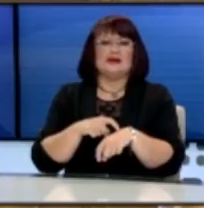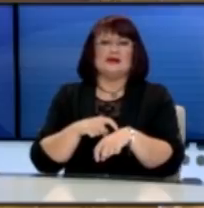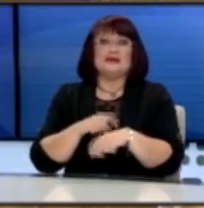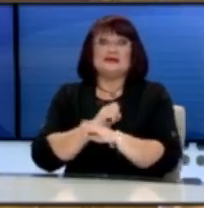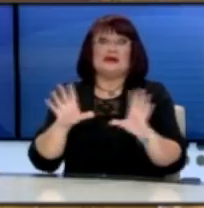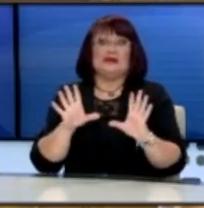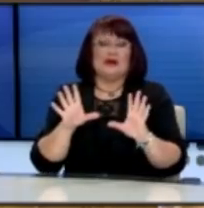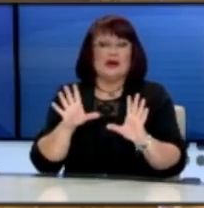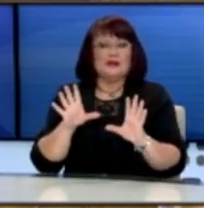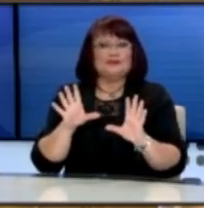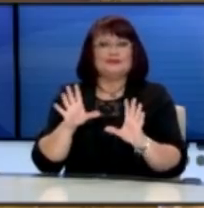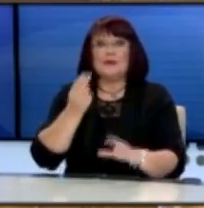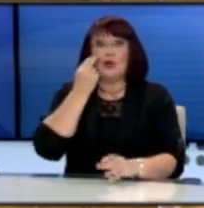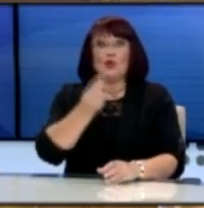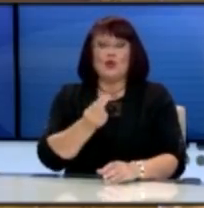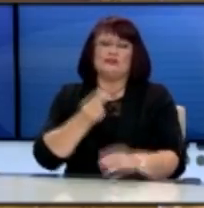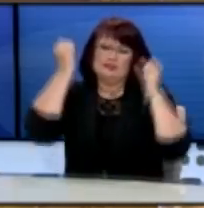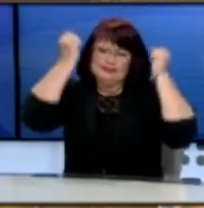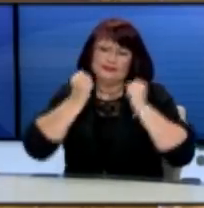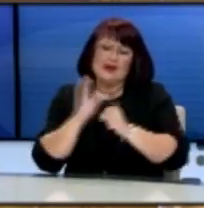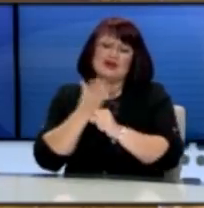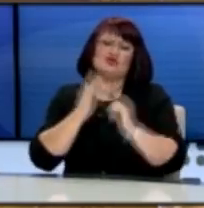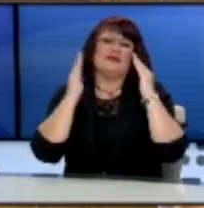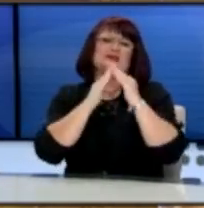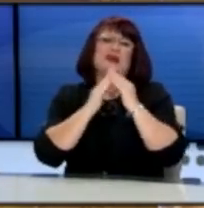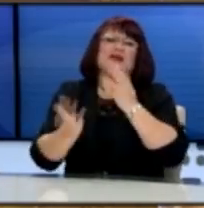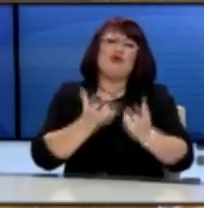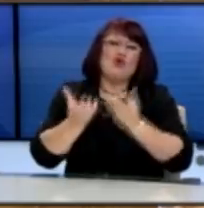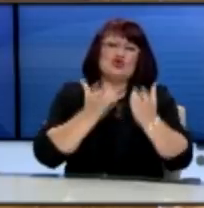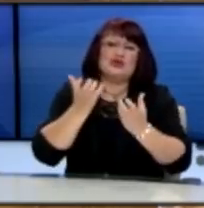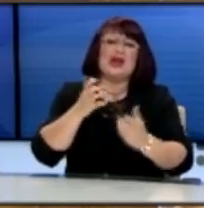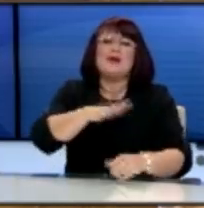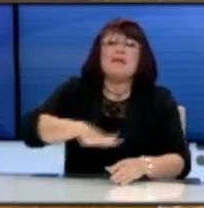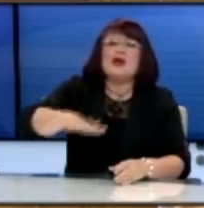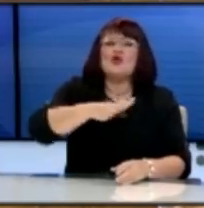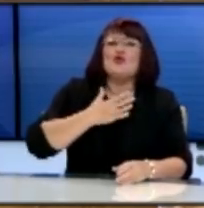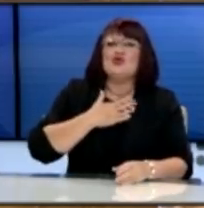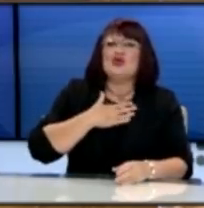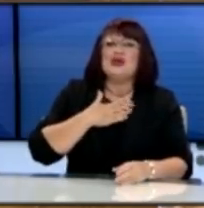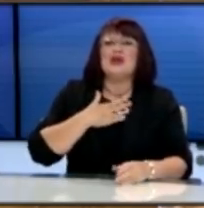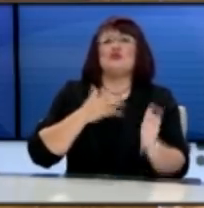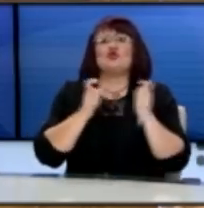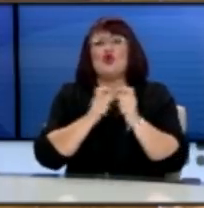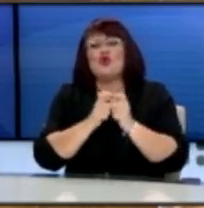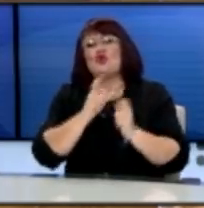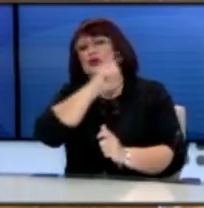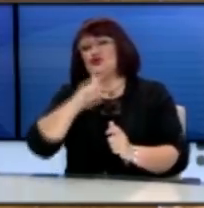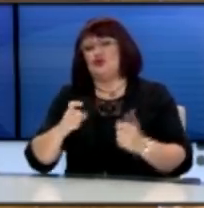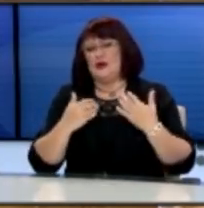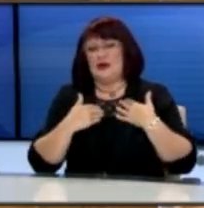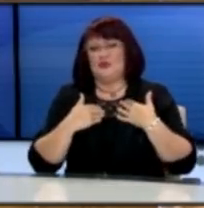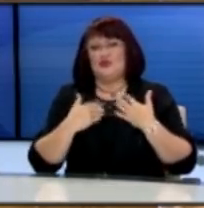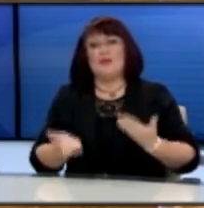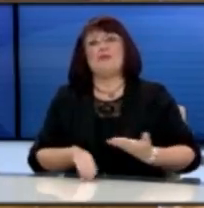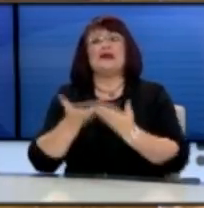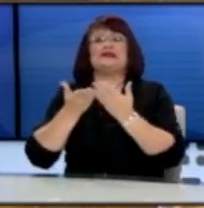από τη μια στιγμή στην άλλη είδαν να καταστρέφεται το σπίτι τους, ο τόπος τους, οι ζωές τους. Είμαστε